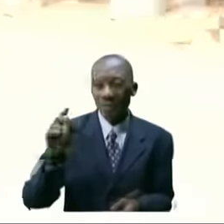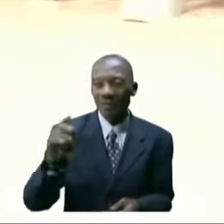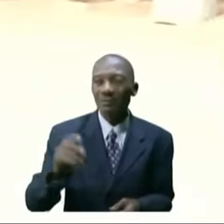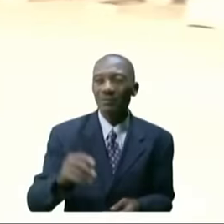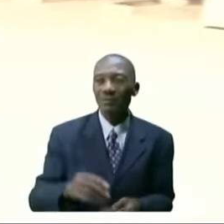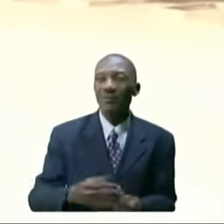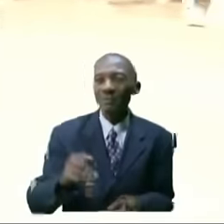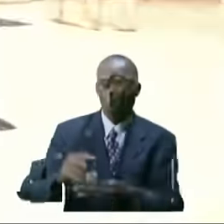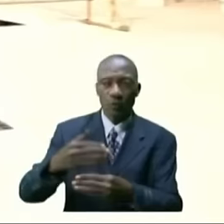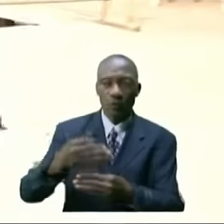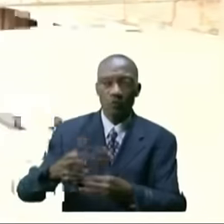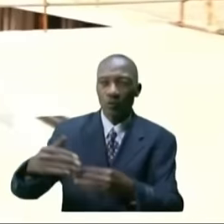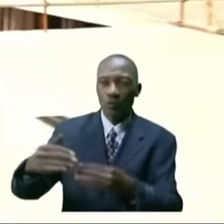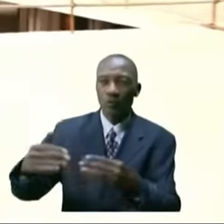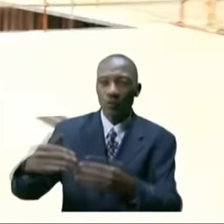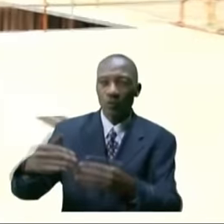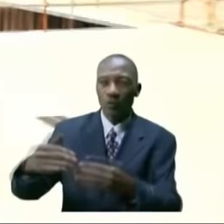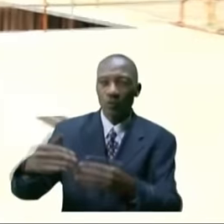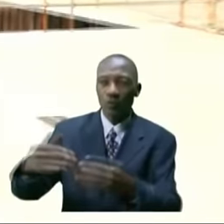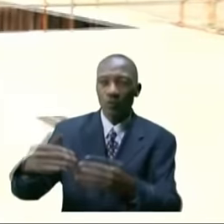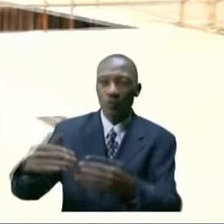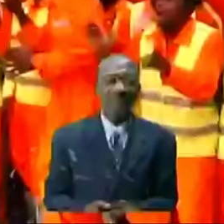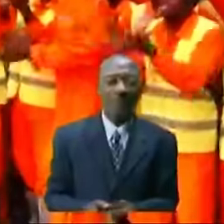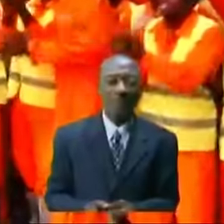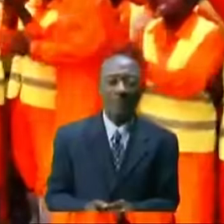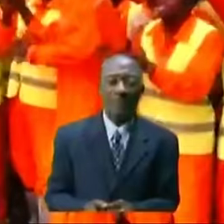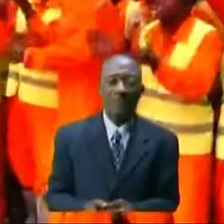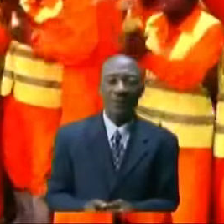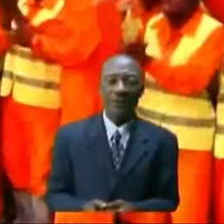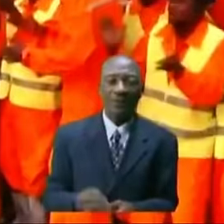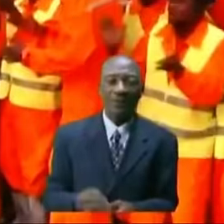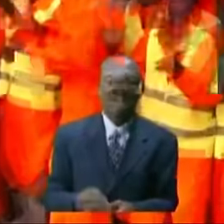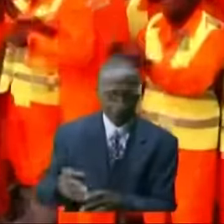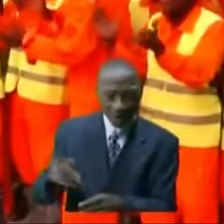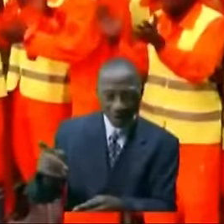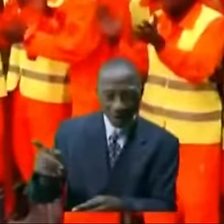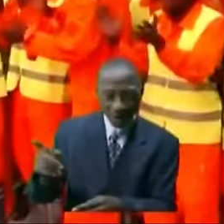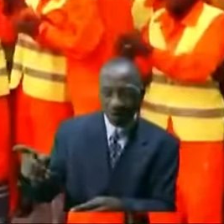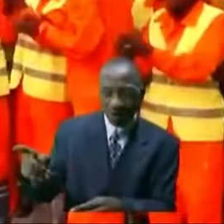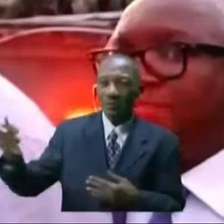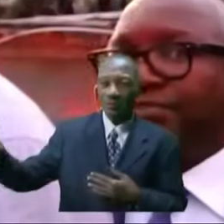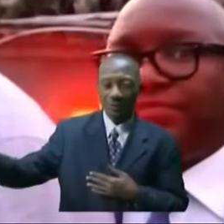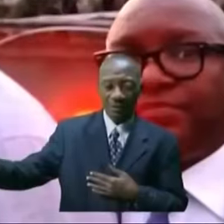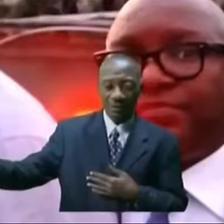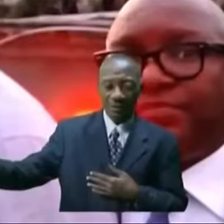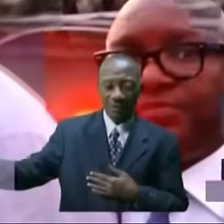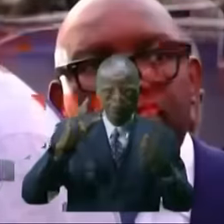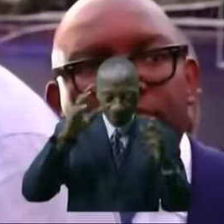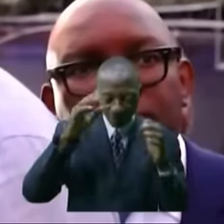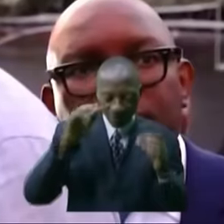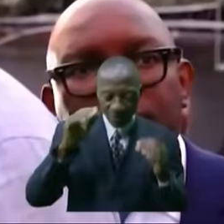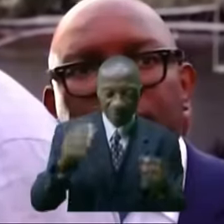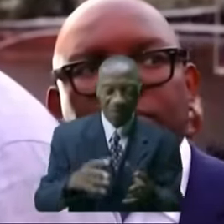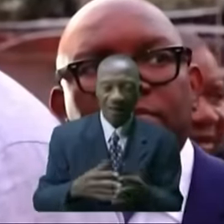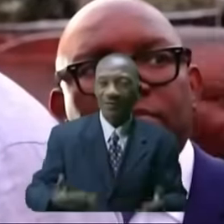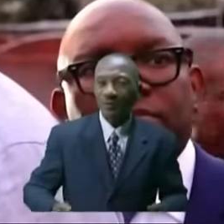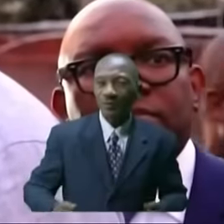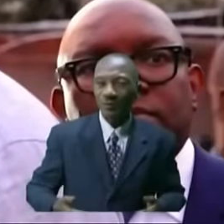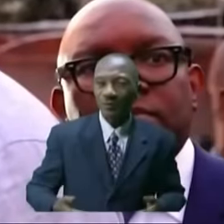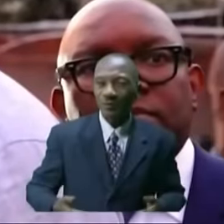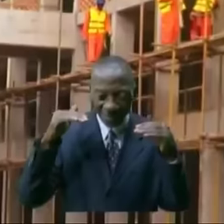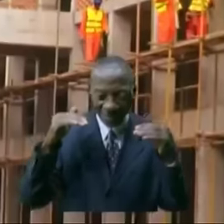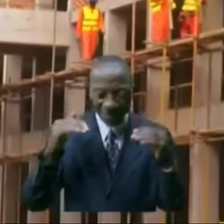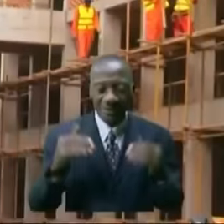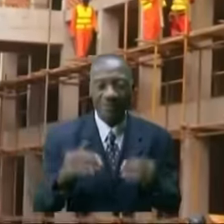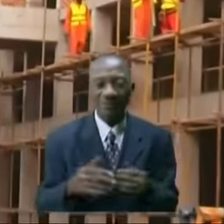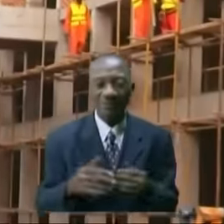visite d'inspection. Heureusement, le président de la République, Félix Tshisekedi Tshilombo, est venu faire les suivis